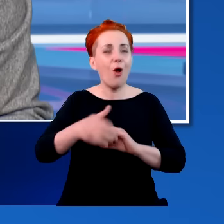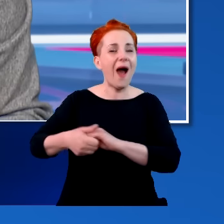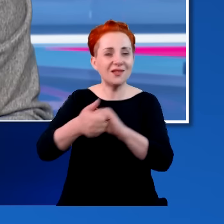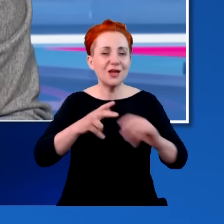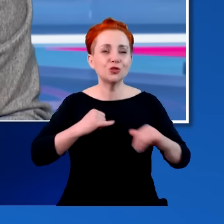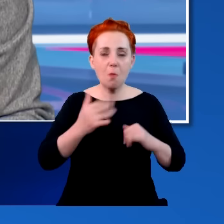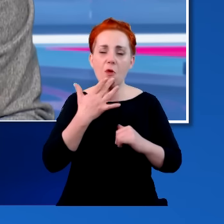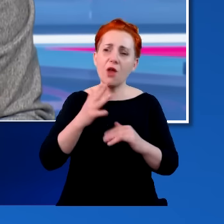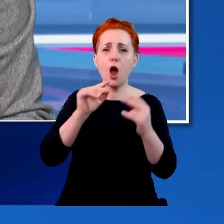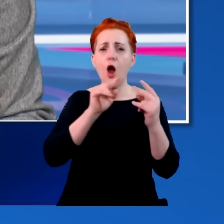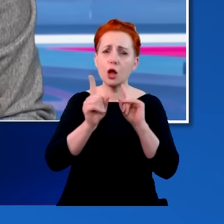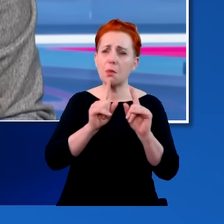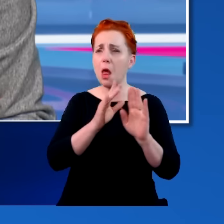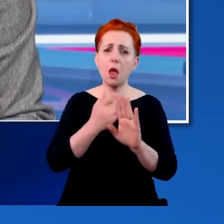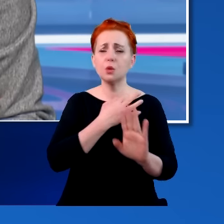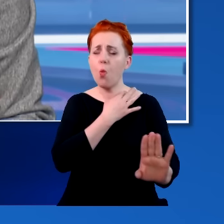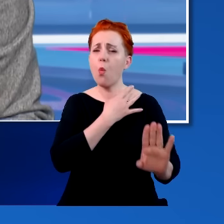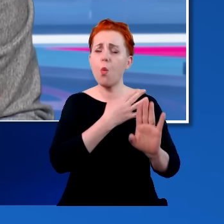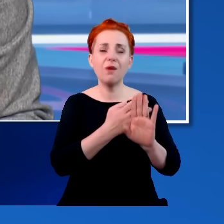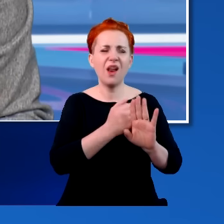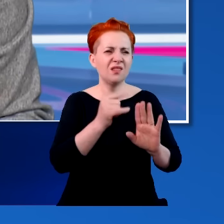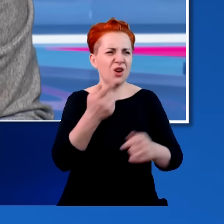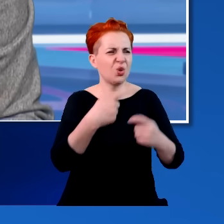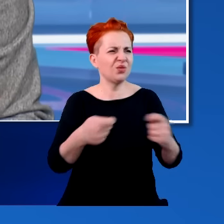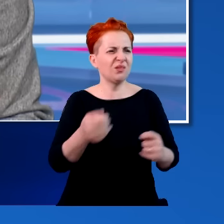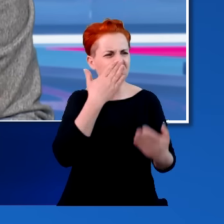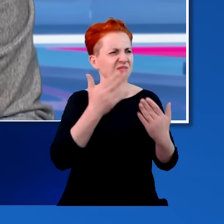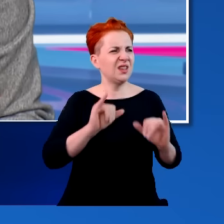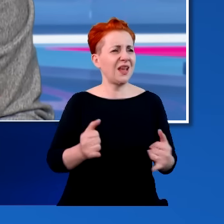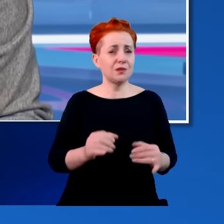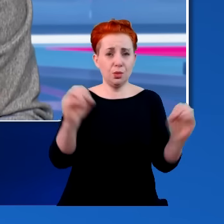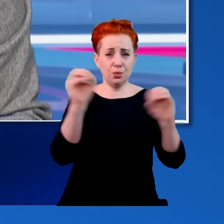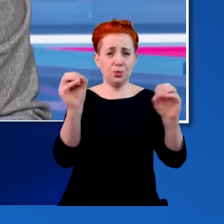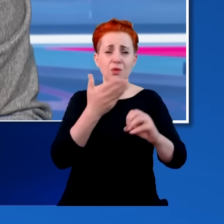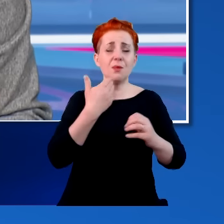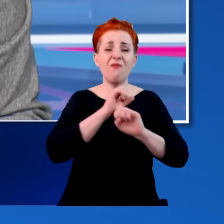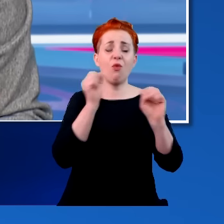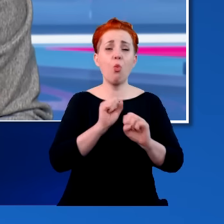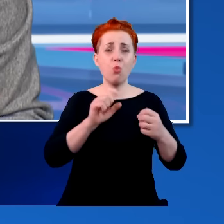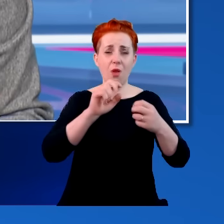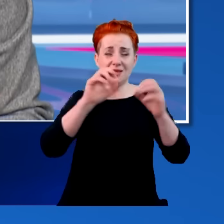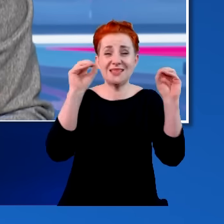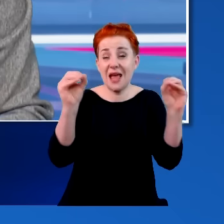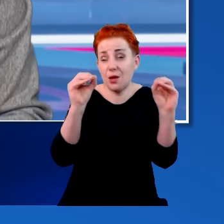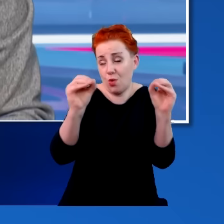wypracowane, rozmowy trwają od tygodni. Jakie rozwiązania, panie pośle? Nie ma ani jednego rozwiązania. Ani jednego rozwiązania, które by